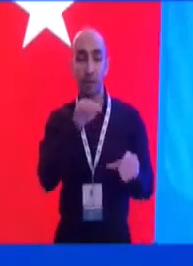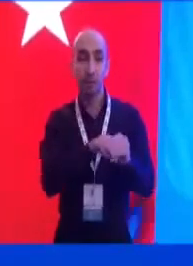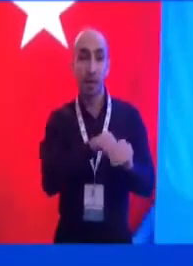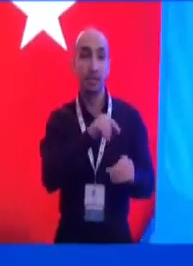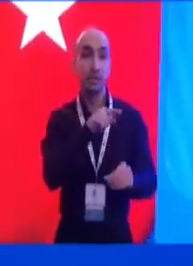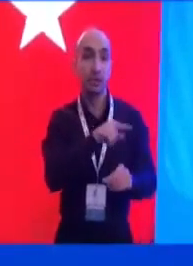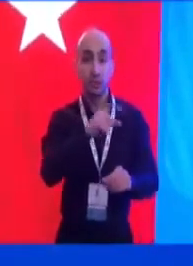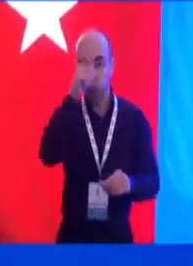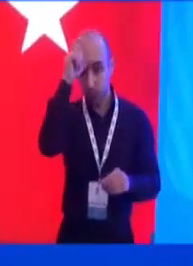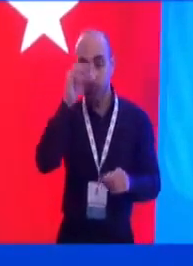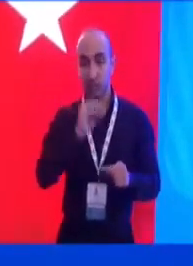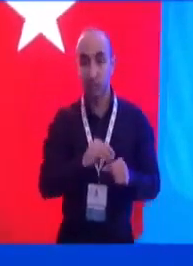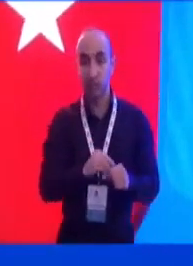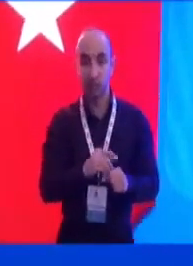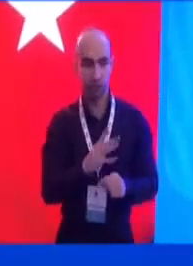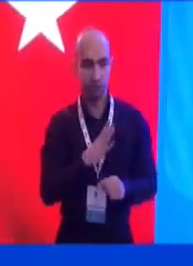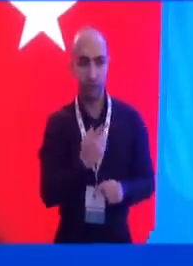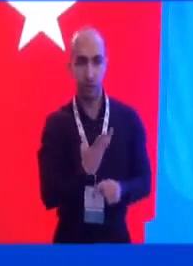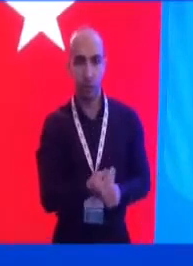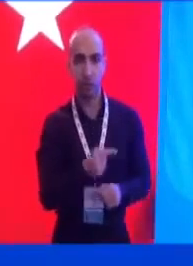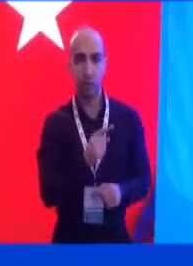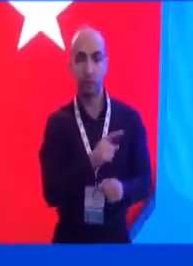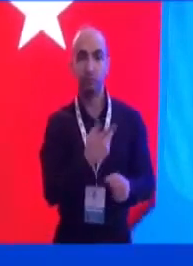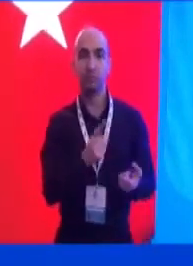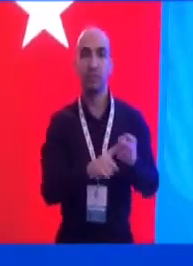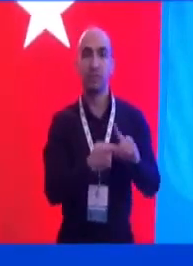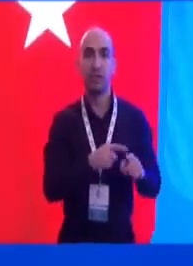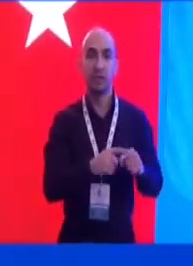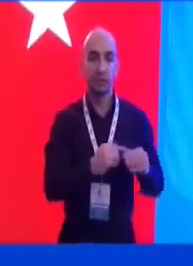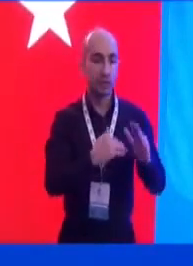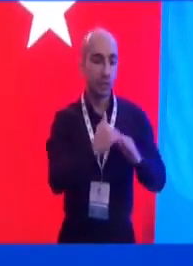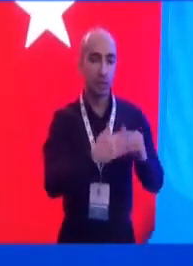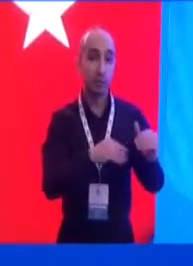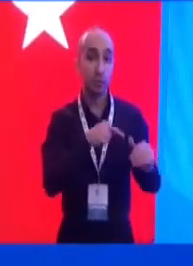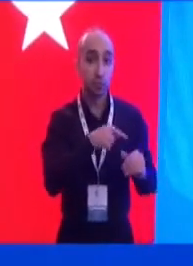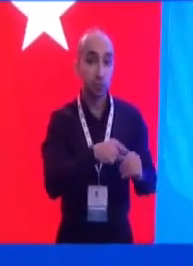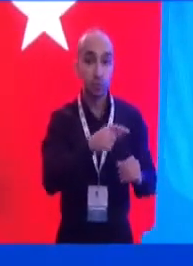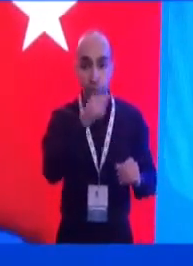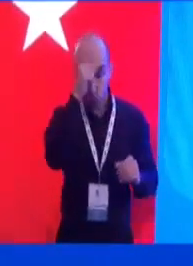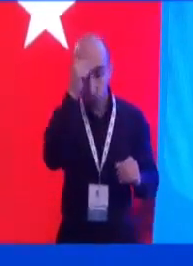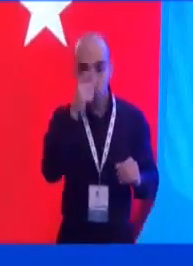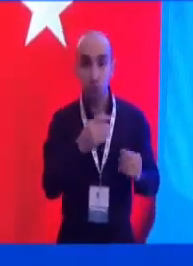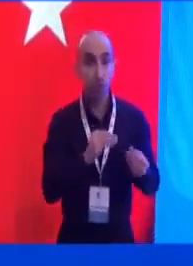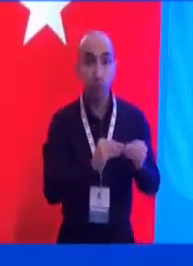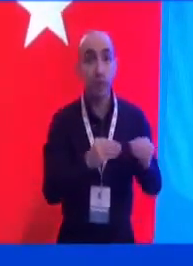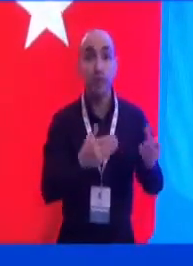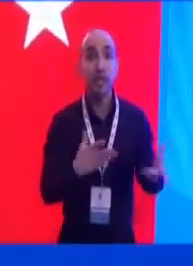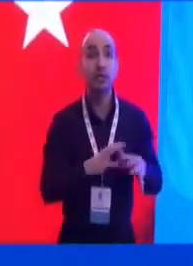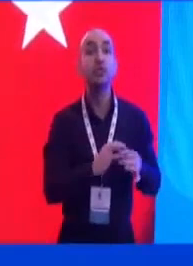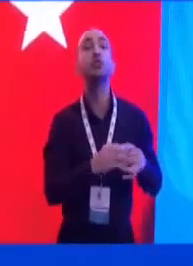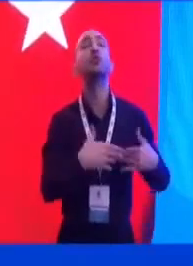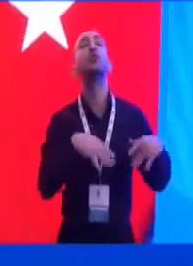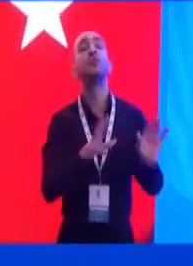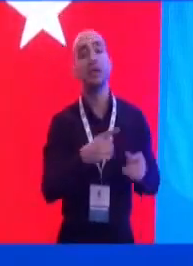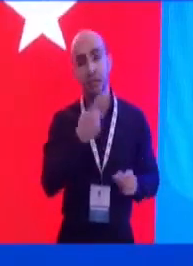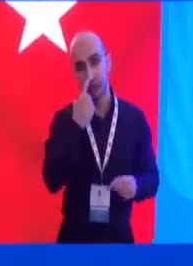ülkemizdeki mevcut siyaset yapısının bu ülkenin sorunlarını kesinlikle çözemeyeceğine inandığımız için